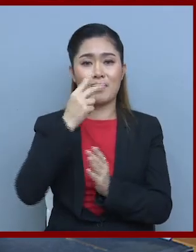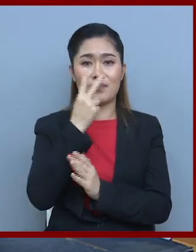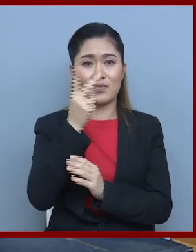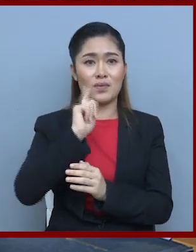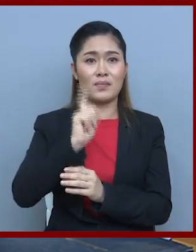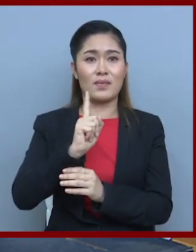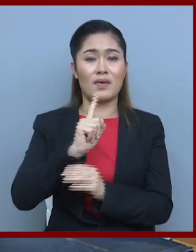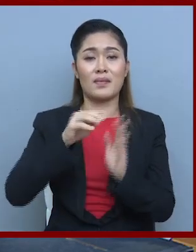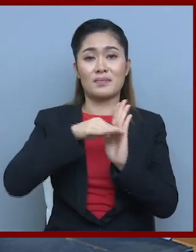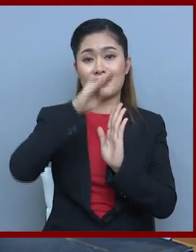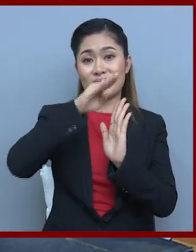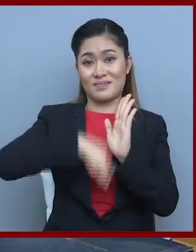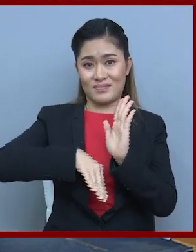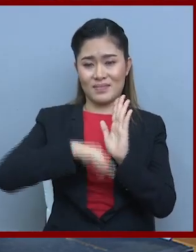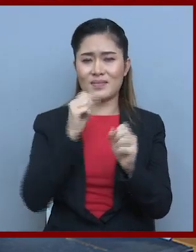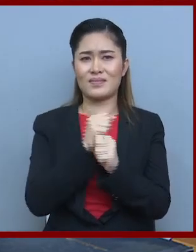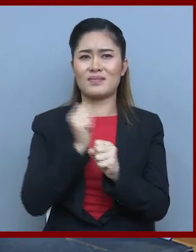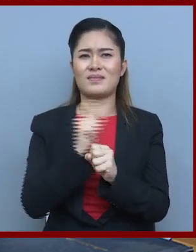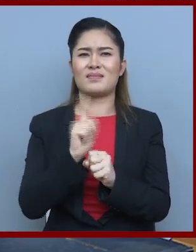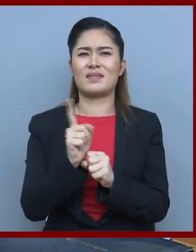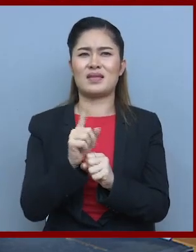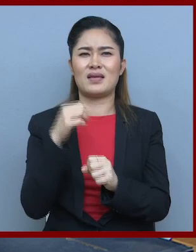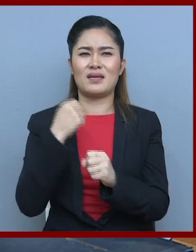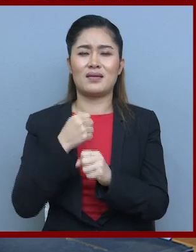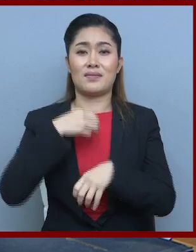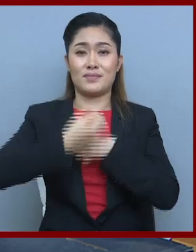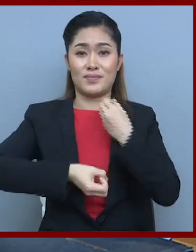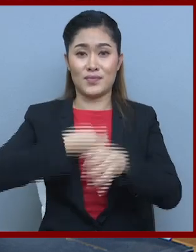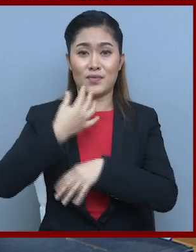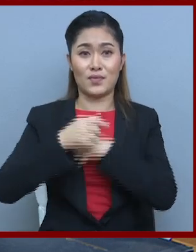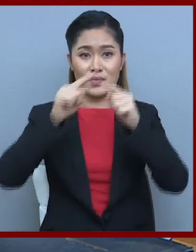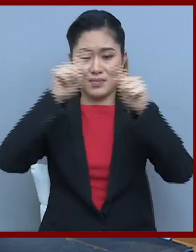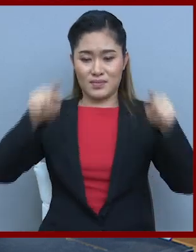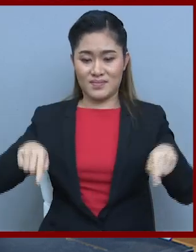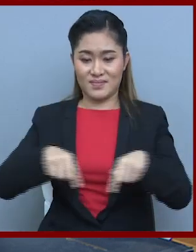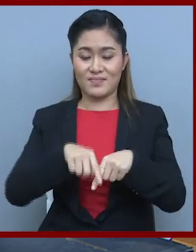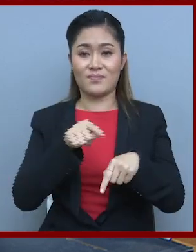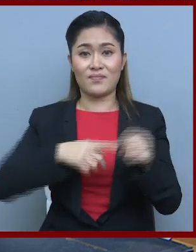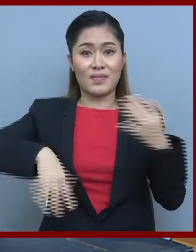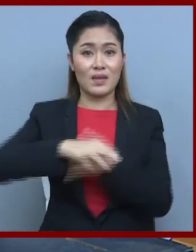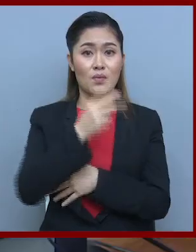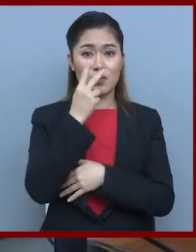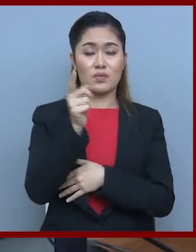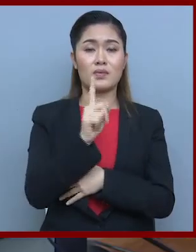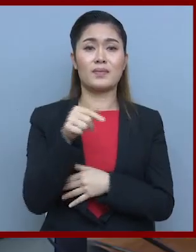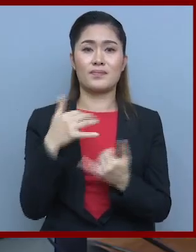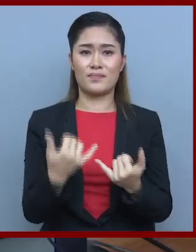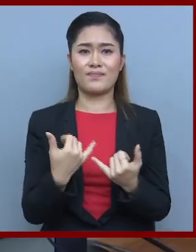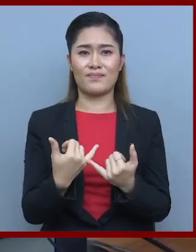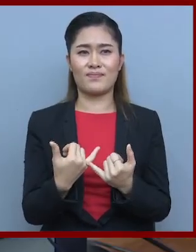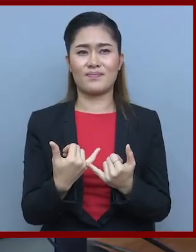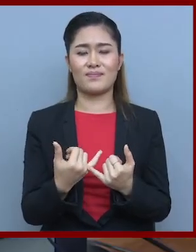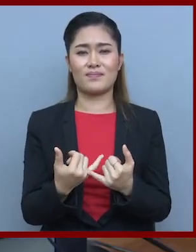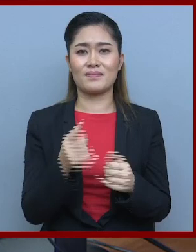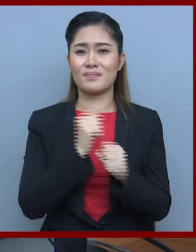ใช้ค่าสปินดาบัตทอมในการแสดงผลออกดิสเพย์นะครับนักศึกษานอกจากนี้เนี่ยเดี๋ยวตัวนี้สปินด